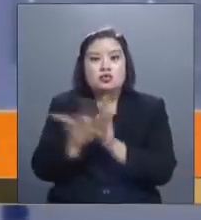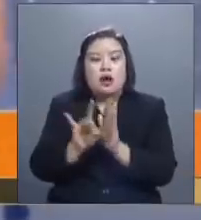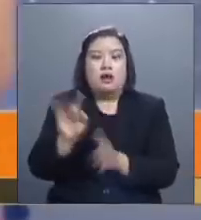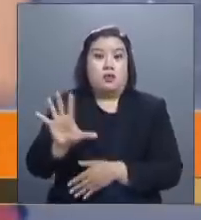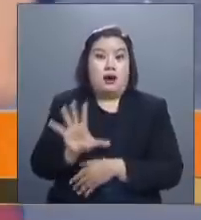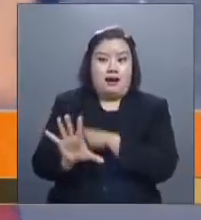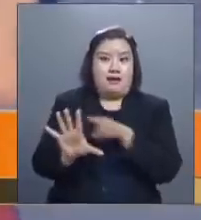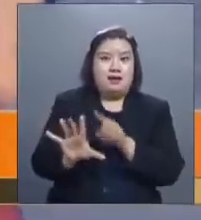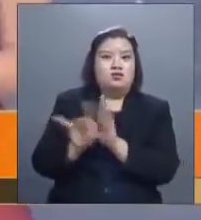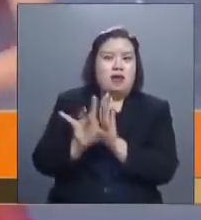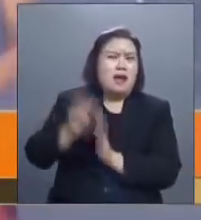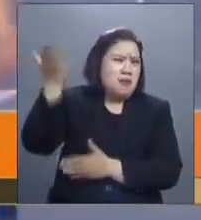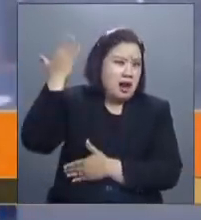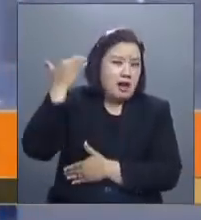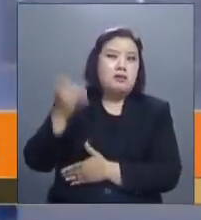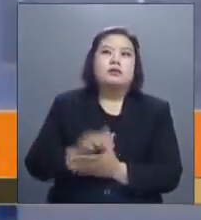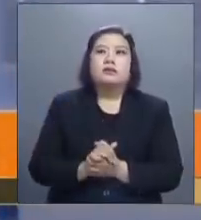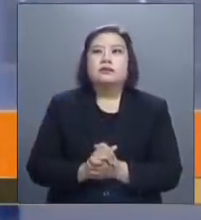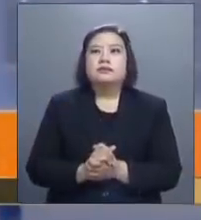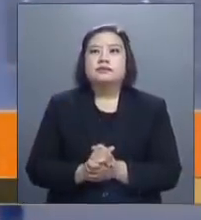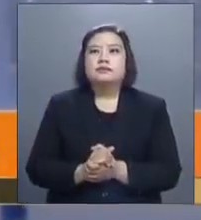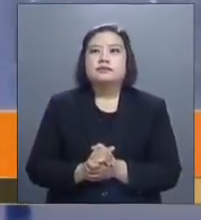1997 That's a good question to ask you Thailand